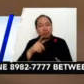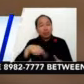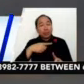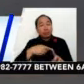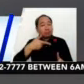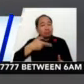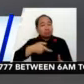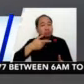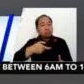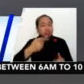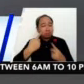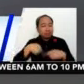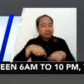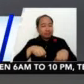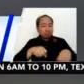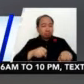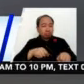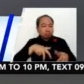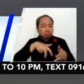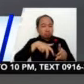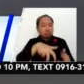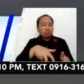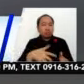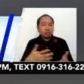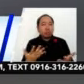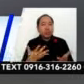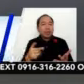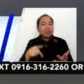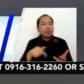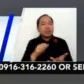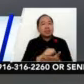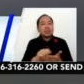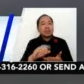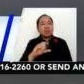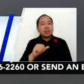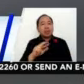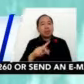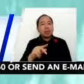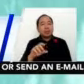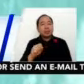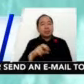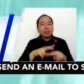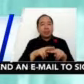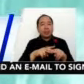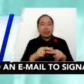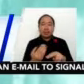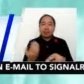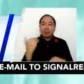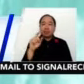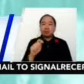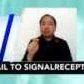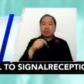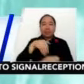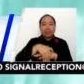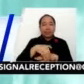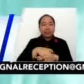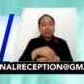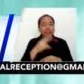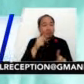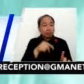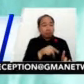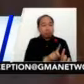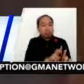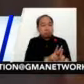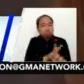tricycle. Nangyari yan sa barangay Caingal, San Carlos City, Pangasinan gabi nitong Martes. Pinatay siya sa harap mismo ng mga anak